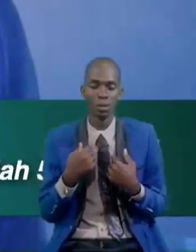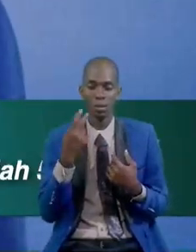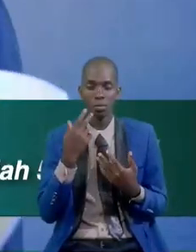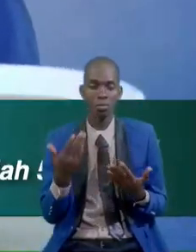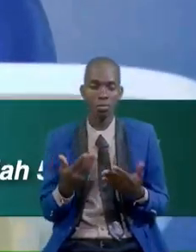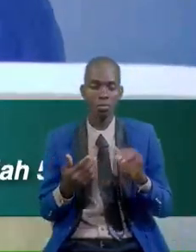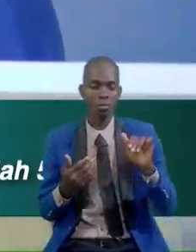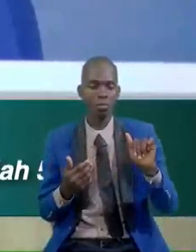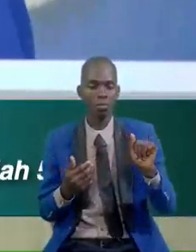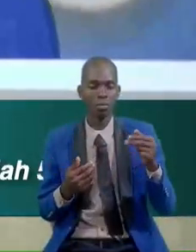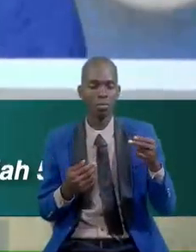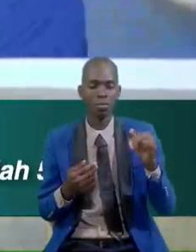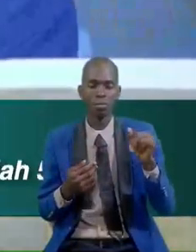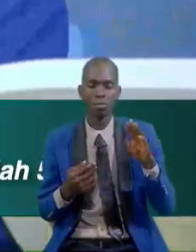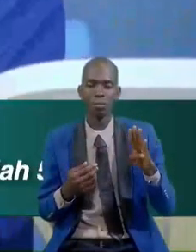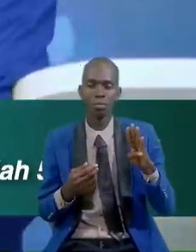Voyez cela.